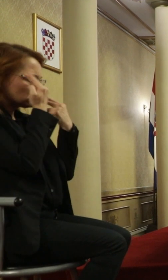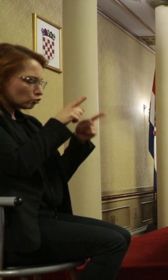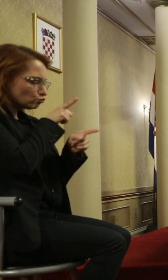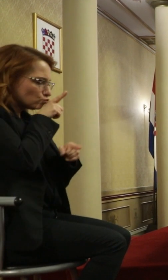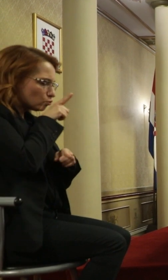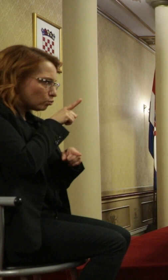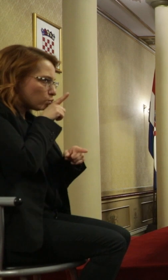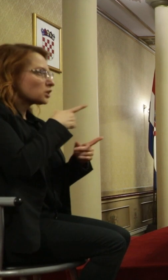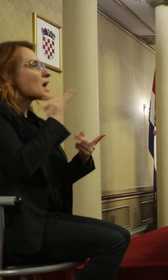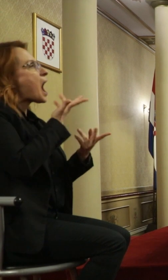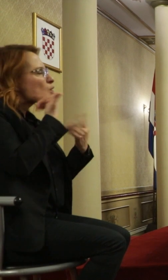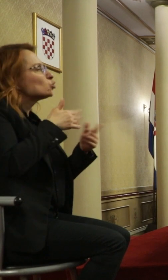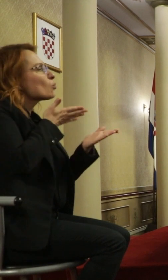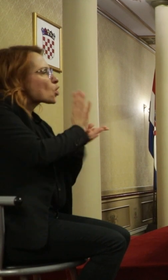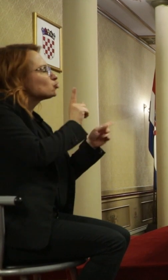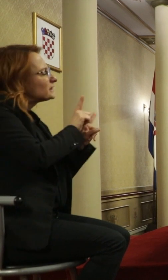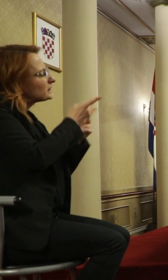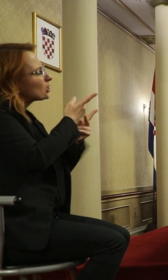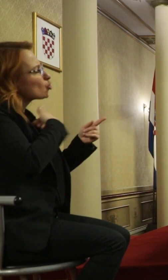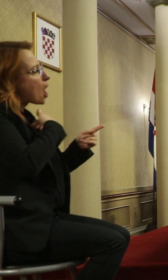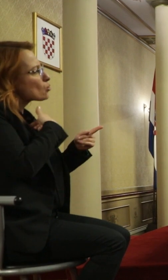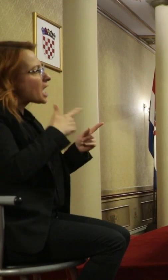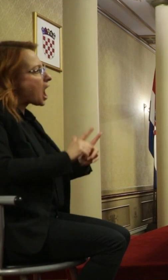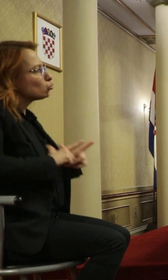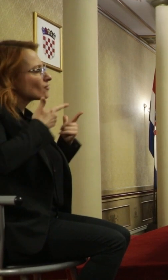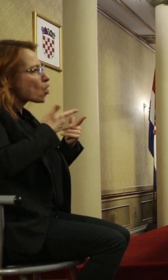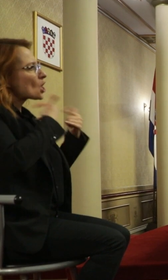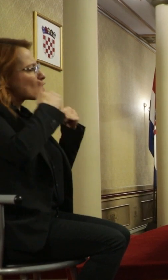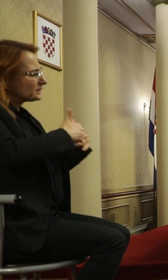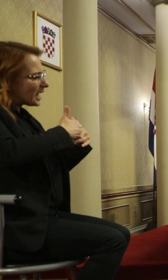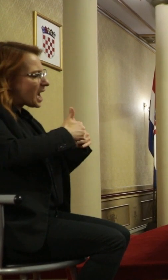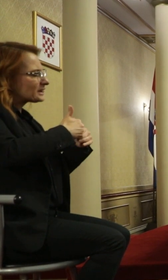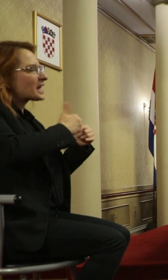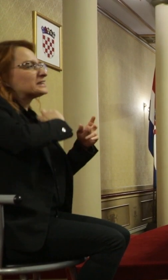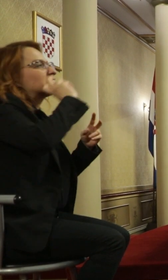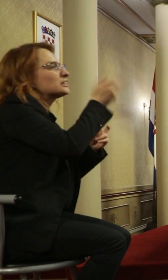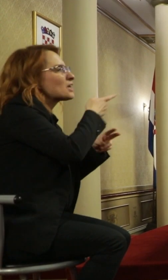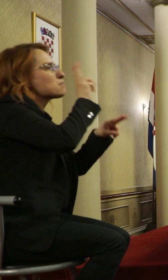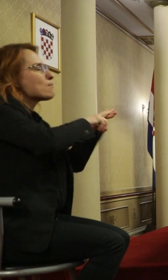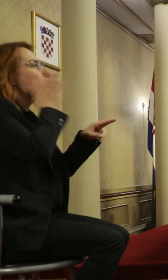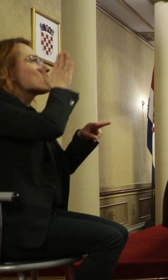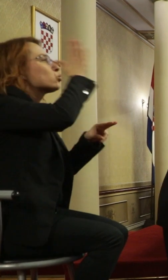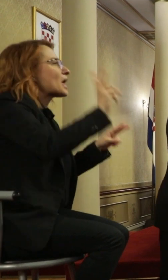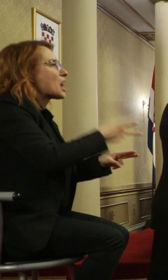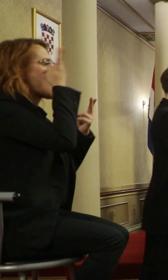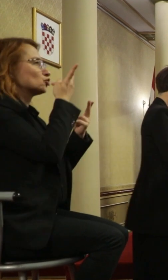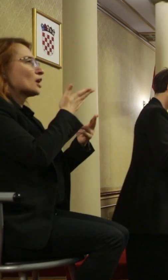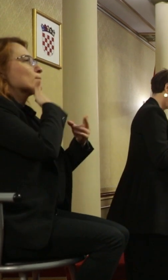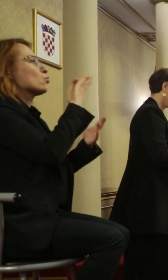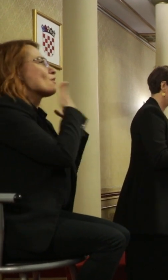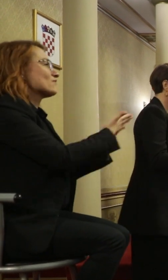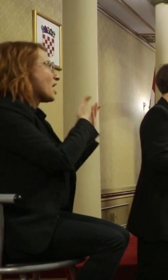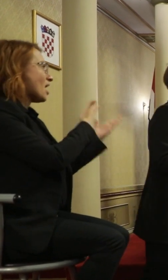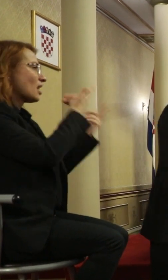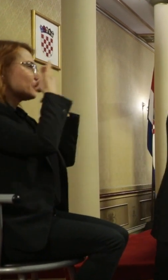najteže trenutke u svojim životima i će ih proći i neka od sada bude lakše svima. Hvala.